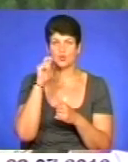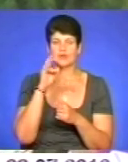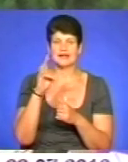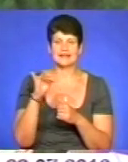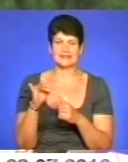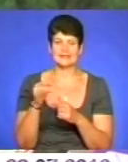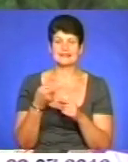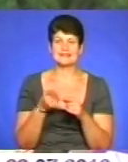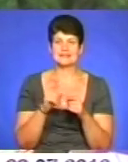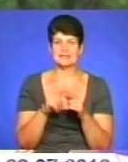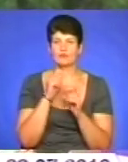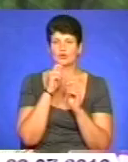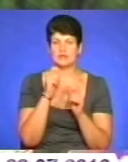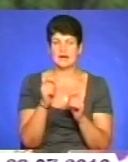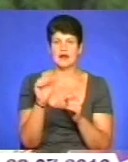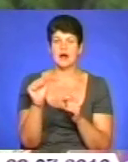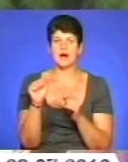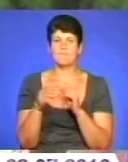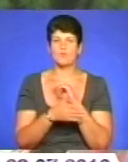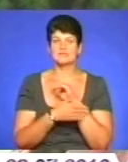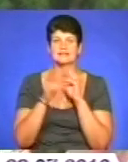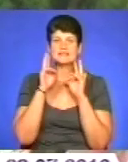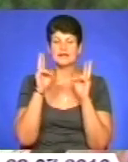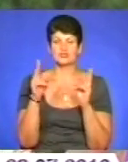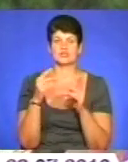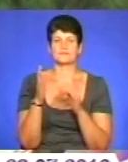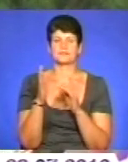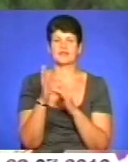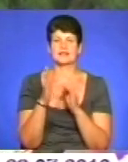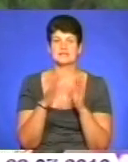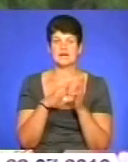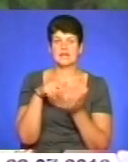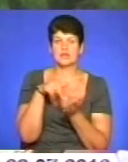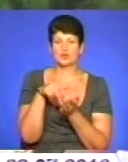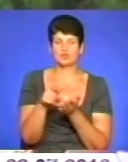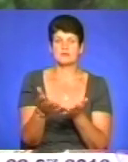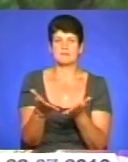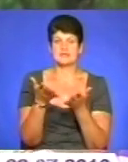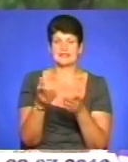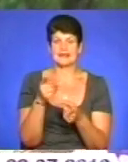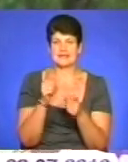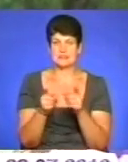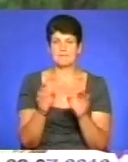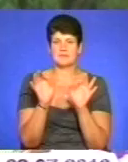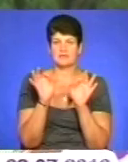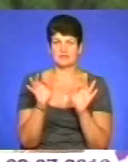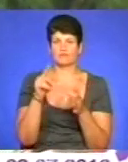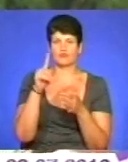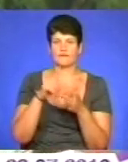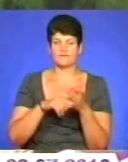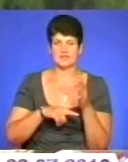апостола Павла, який, не знаючи Христа, йдучи шляхом визнання і пізнання істинності правдивої віри